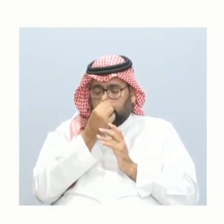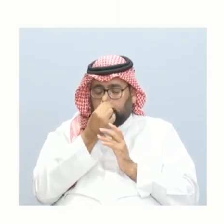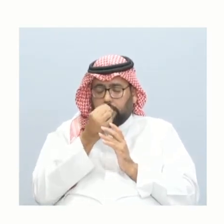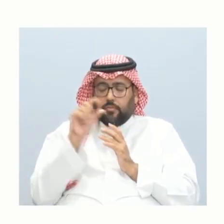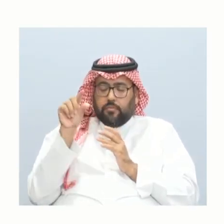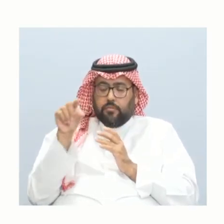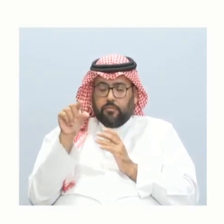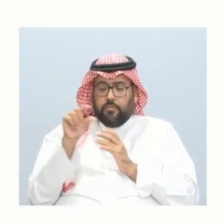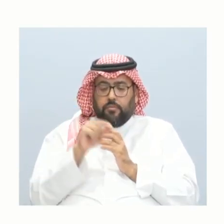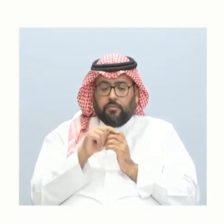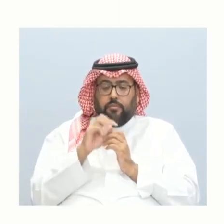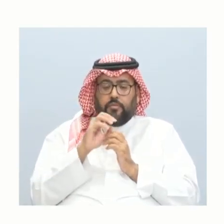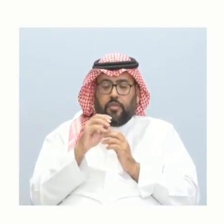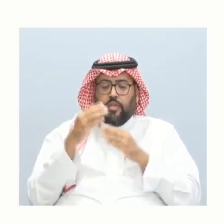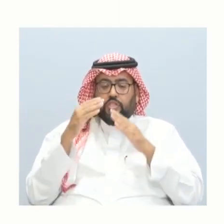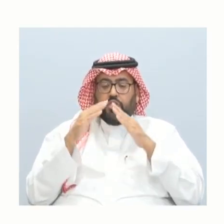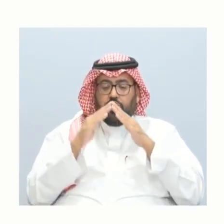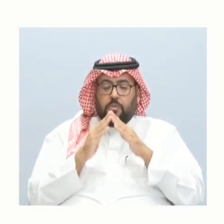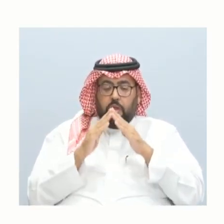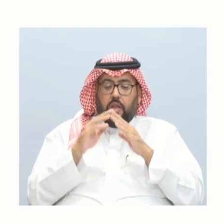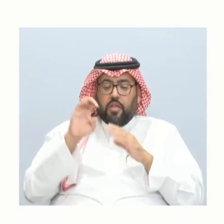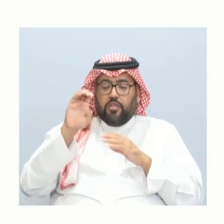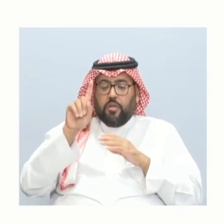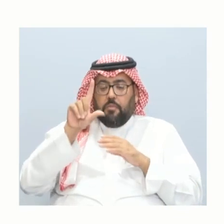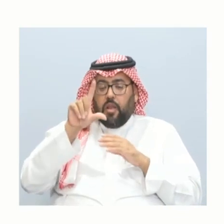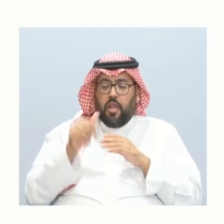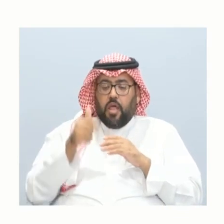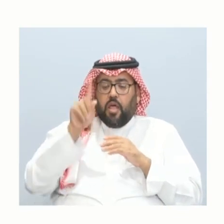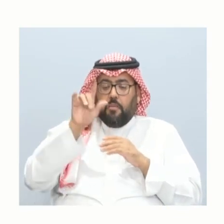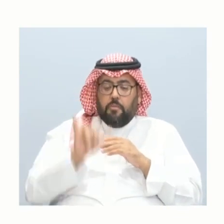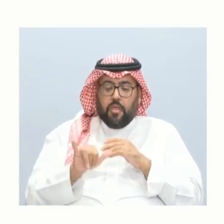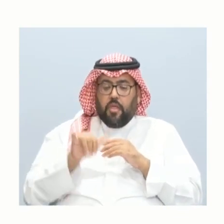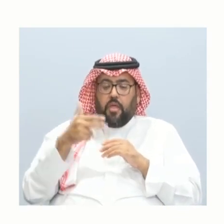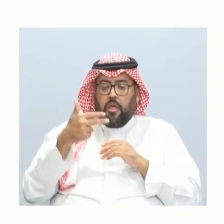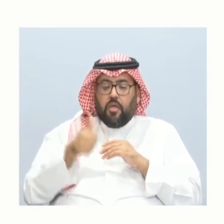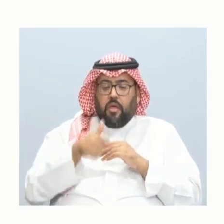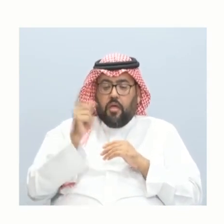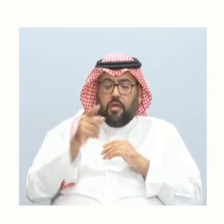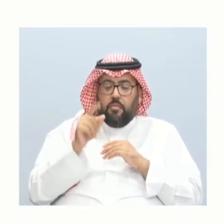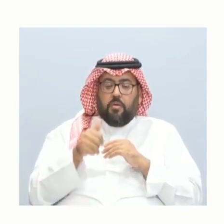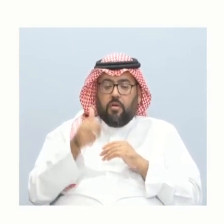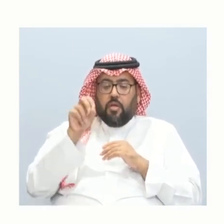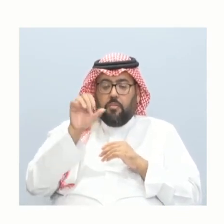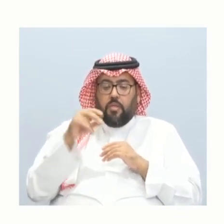دال جبل ابي غالب اقيمت عليه حديقته